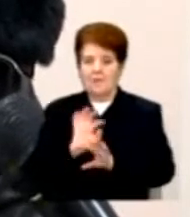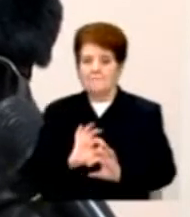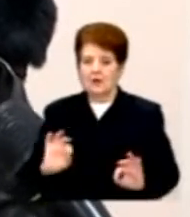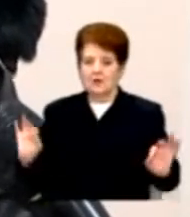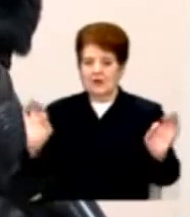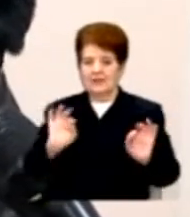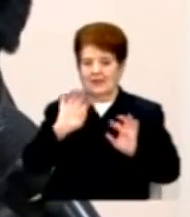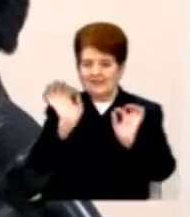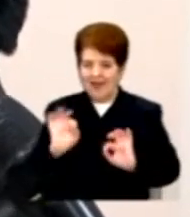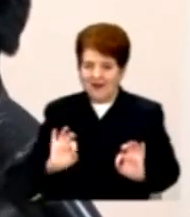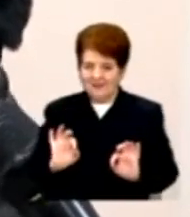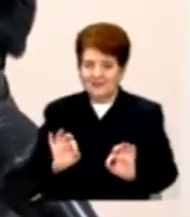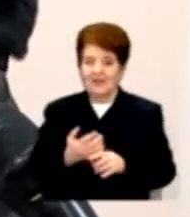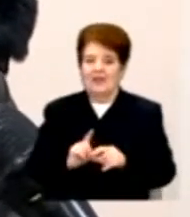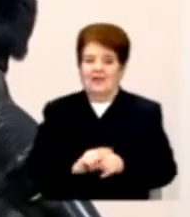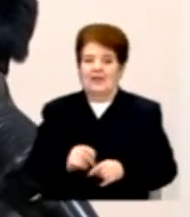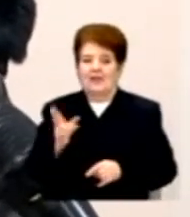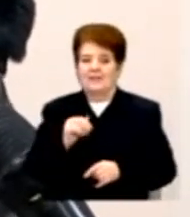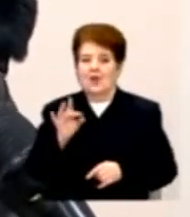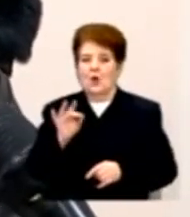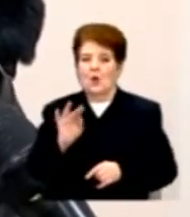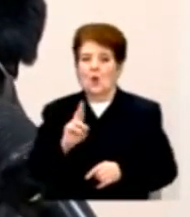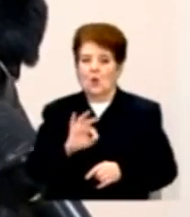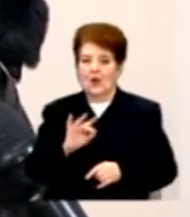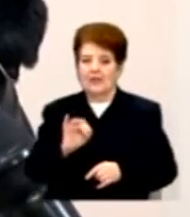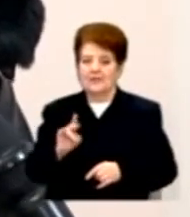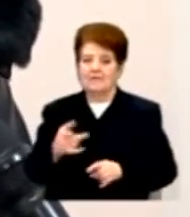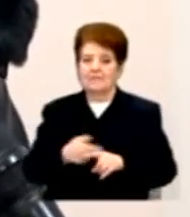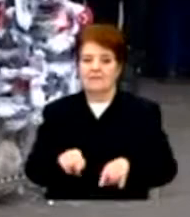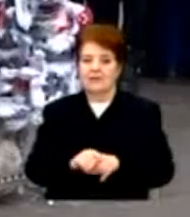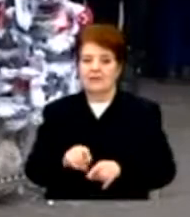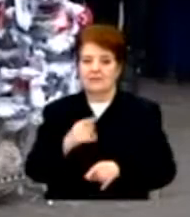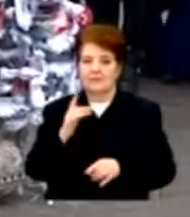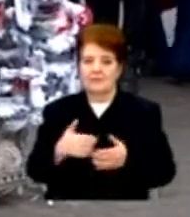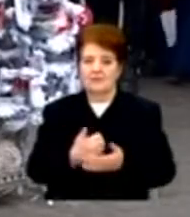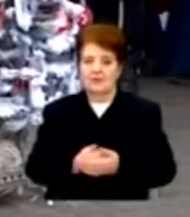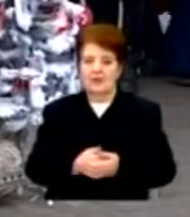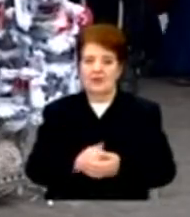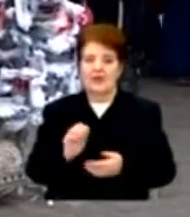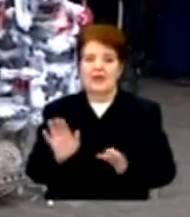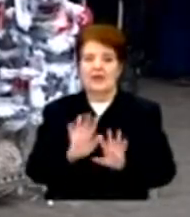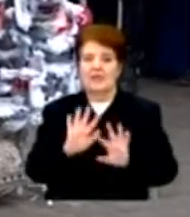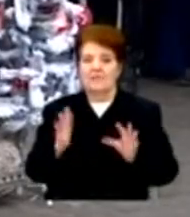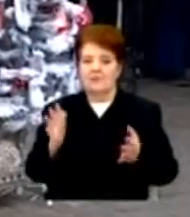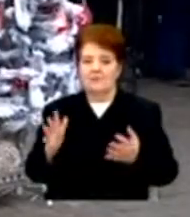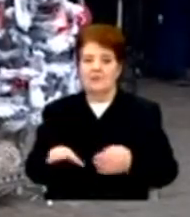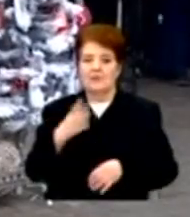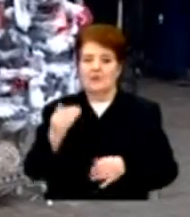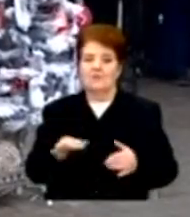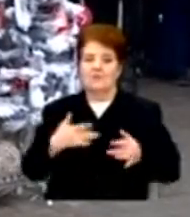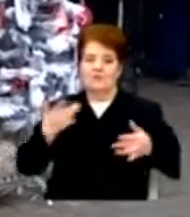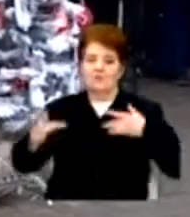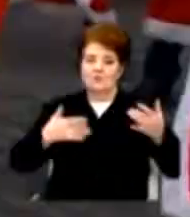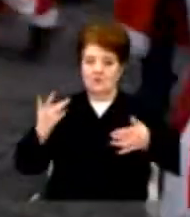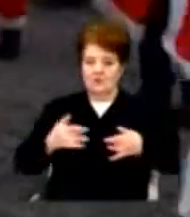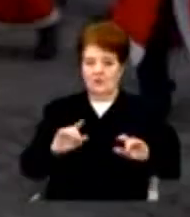de artă decorativă în Pinacoteca Municipală. Evenimentul a culminat cu un concert dedicat